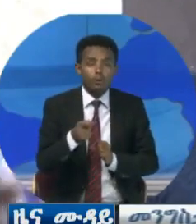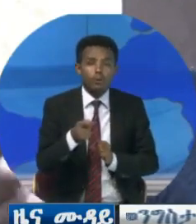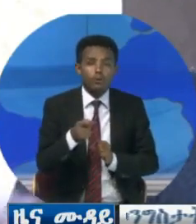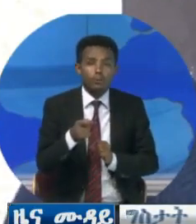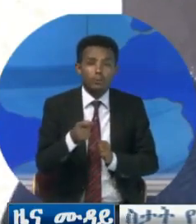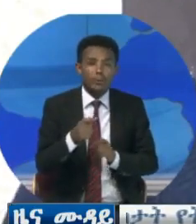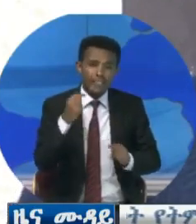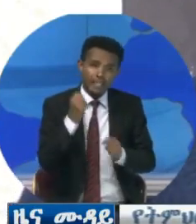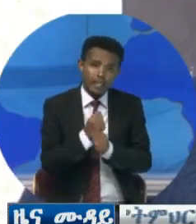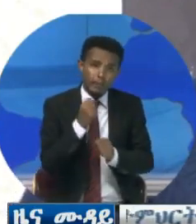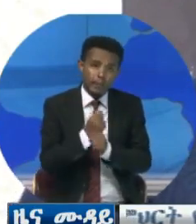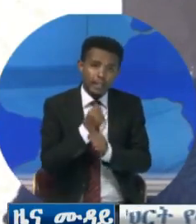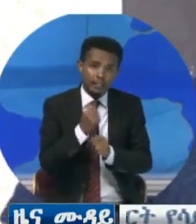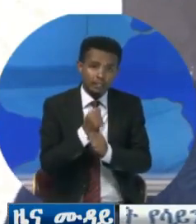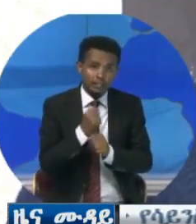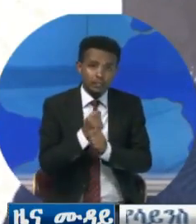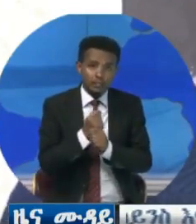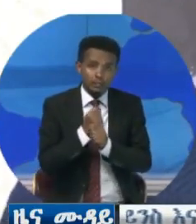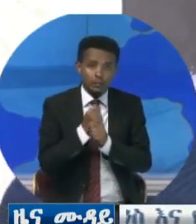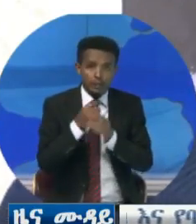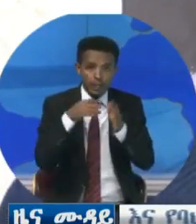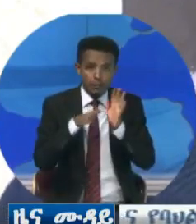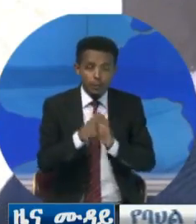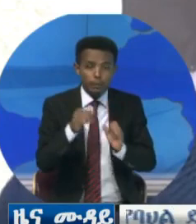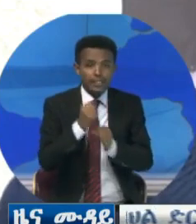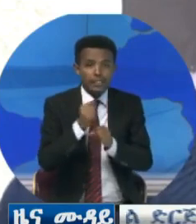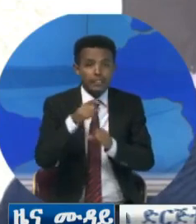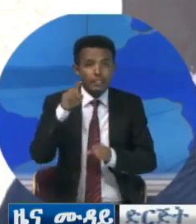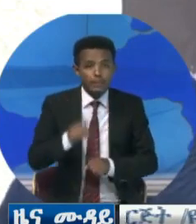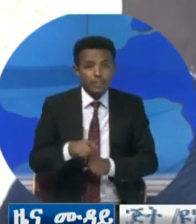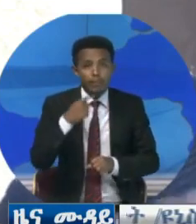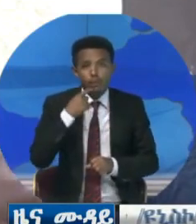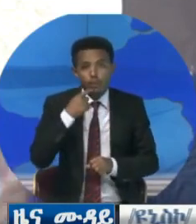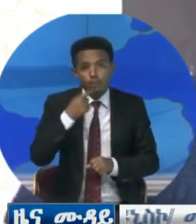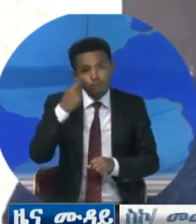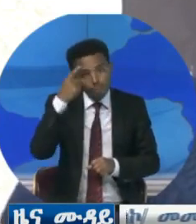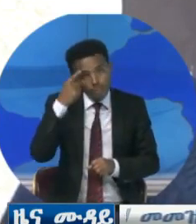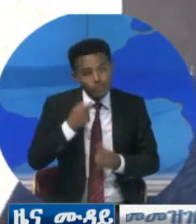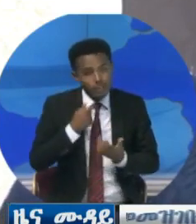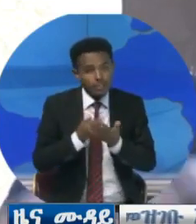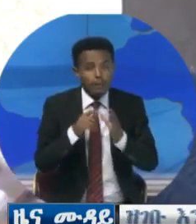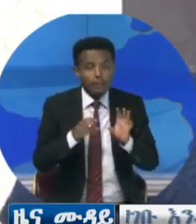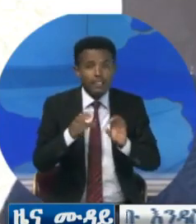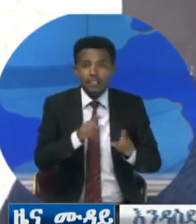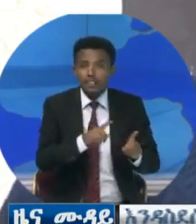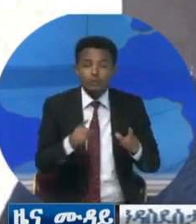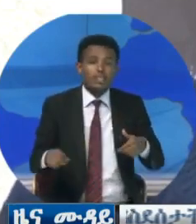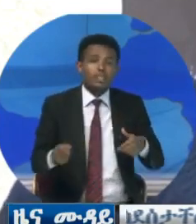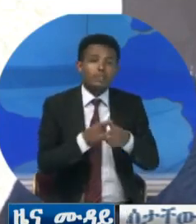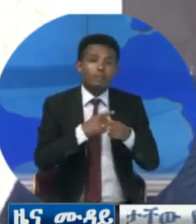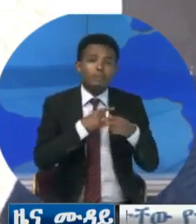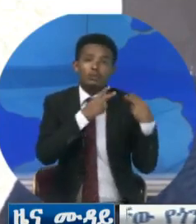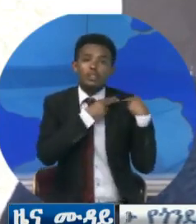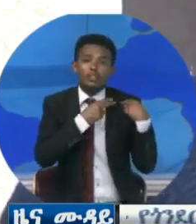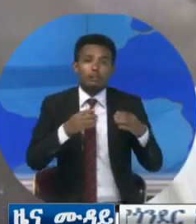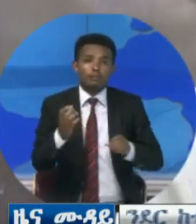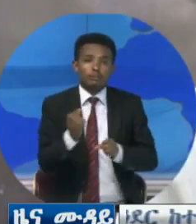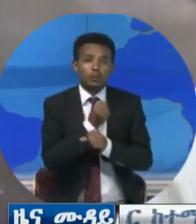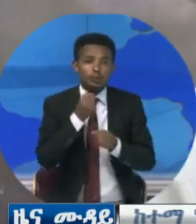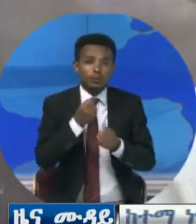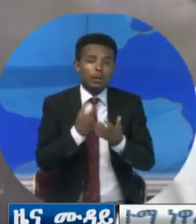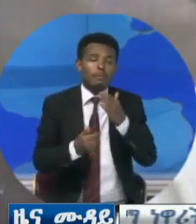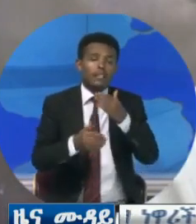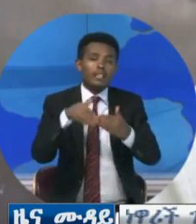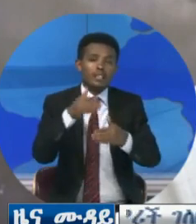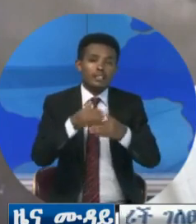ሳይሆን በተግባር ፕራክቲካል ገብቶ መስራት እንደሚገባው ነው የምናምነው። ይህን ለማድረግ ደግሞ እኛ የመጀመሪያውን ድርሻ ምንወስዶ እኛ አመራሮች ነው።